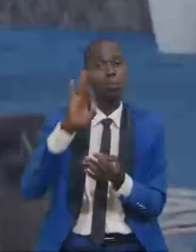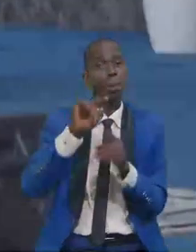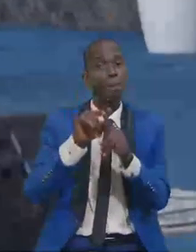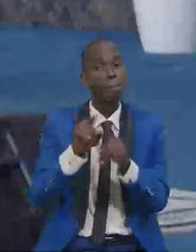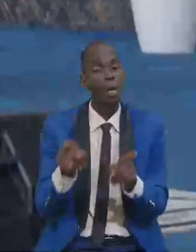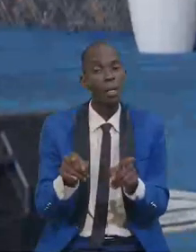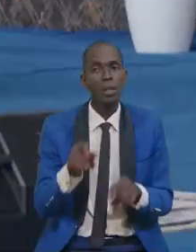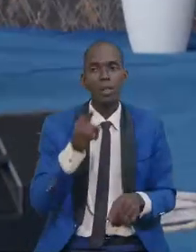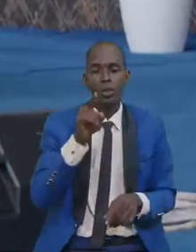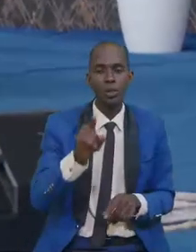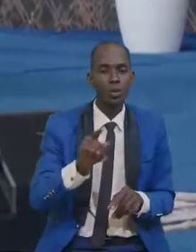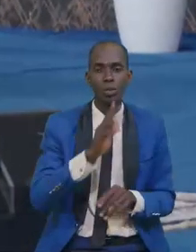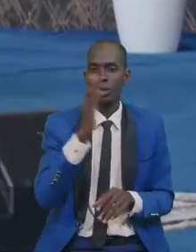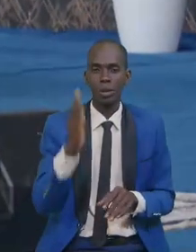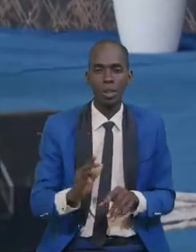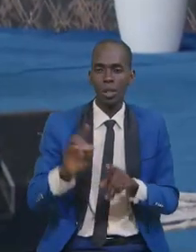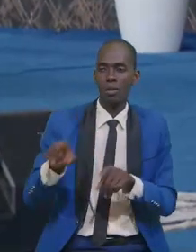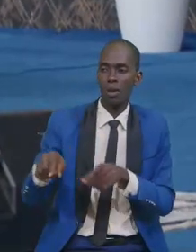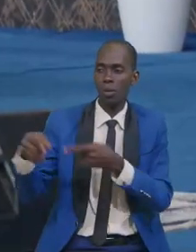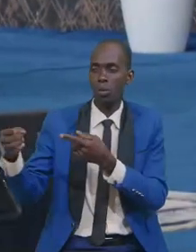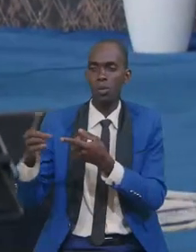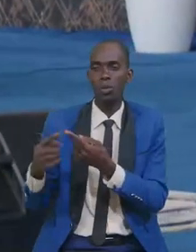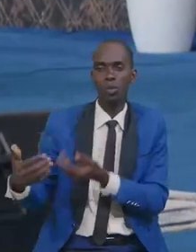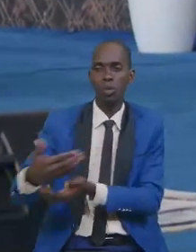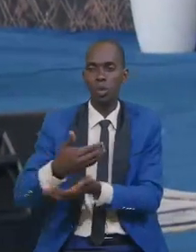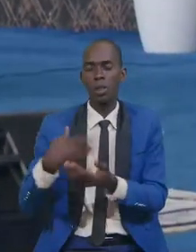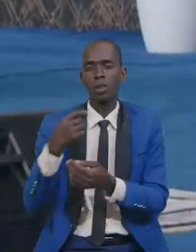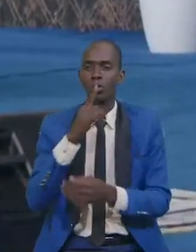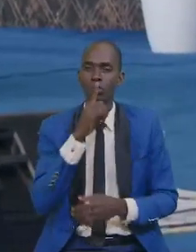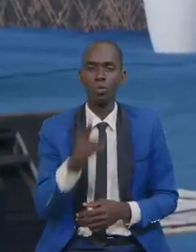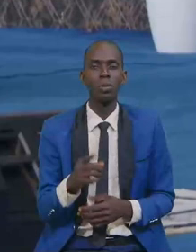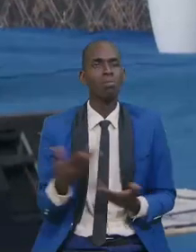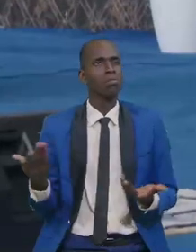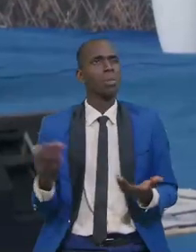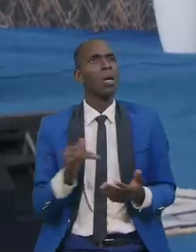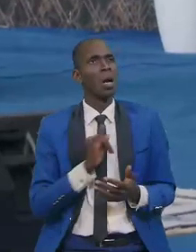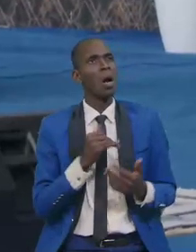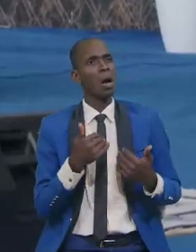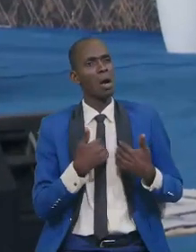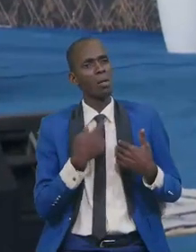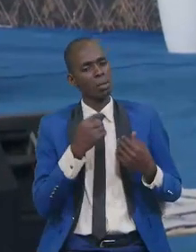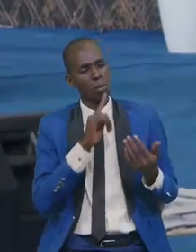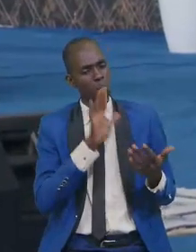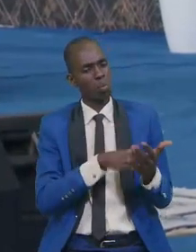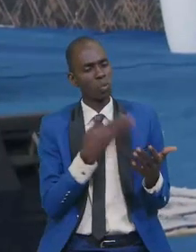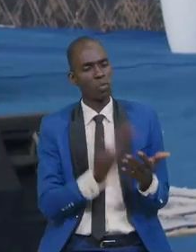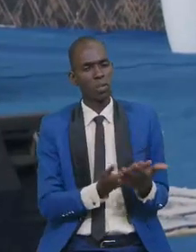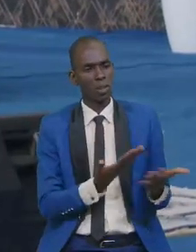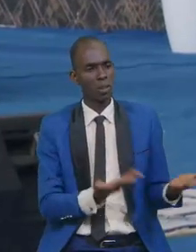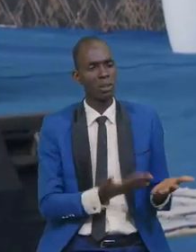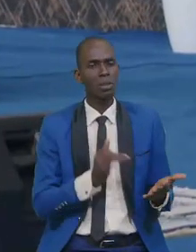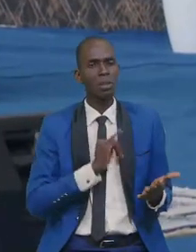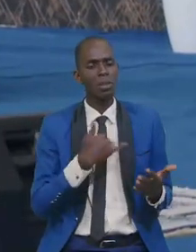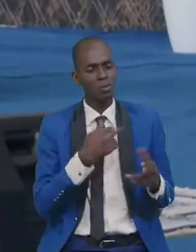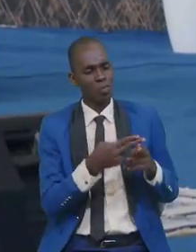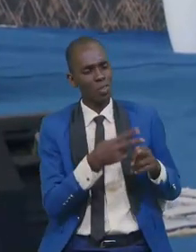Mais tu n'es plus reparti rechercher le diplôme. Après tout, j'ai l'attestation, j'ai l'évidence, hein,